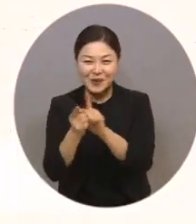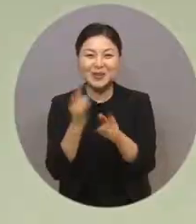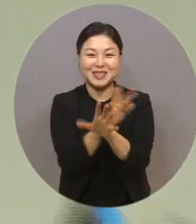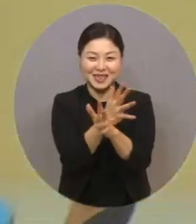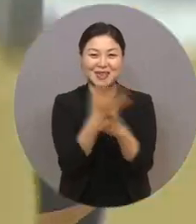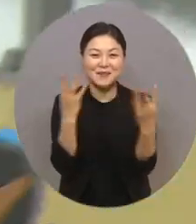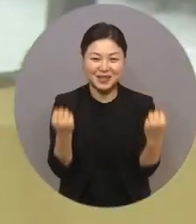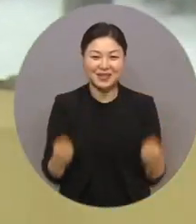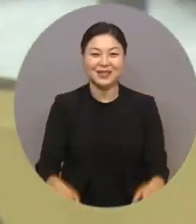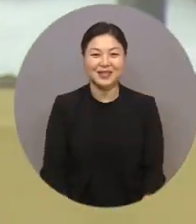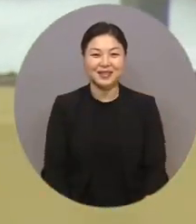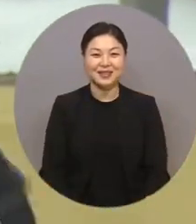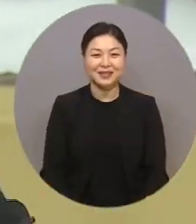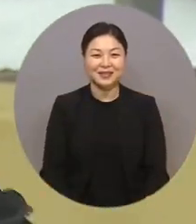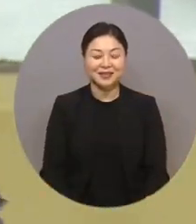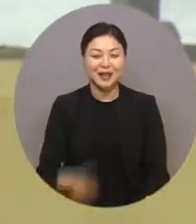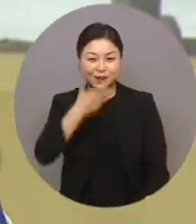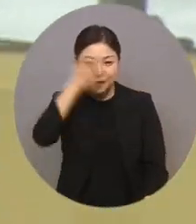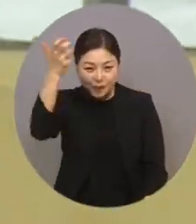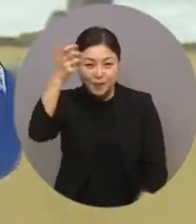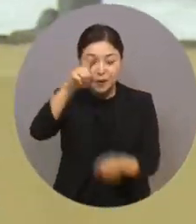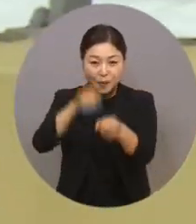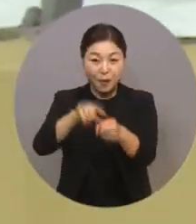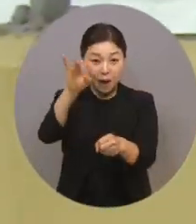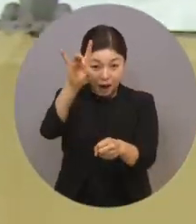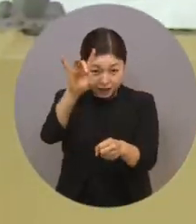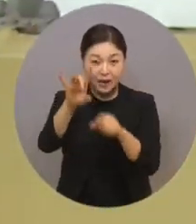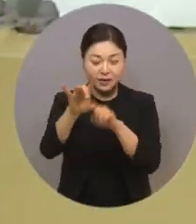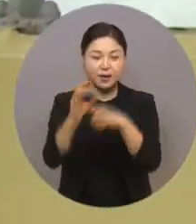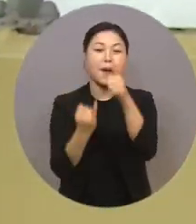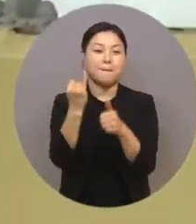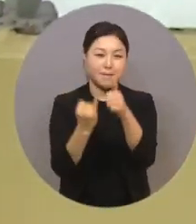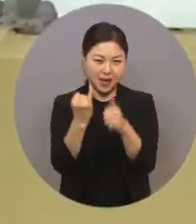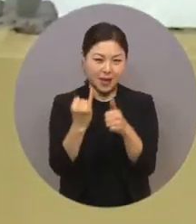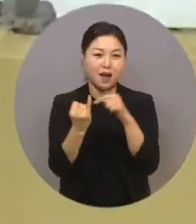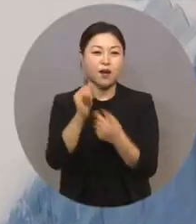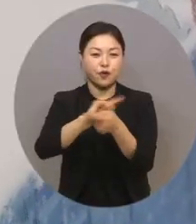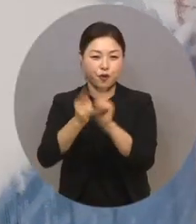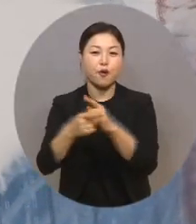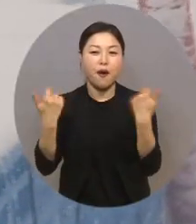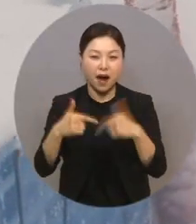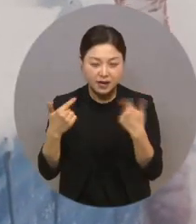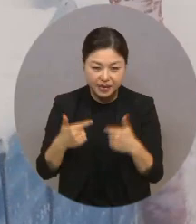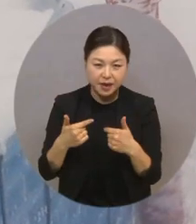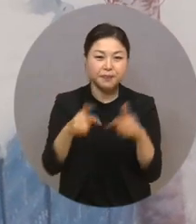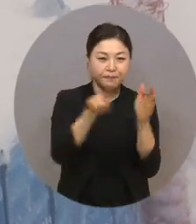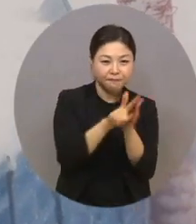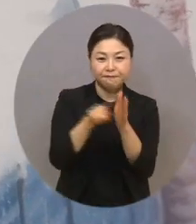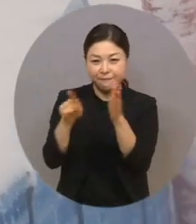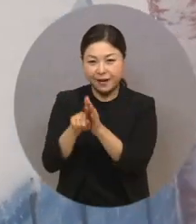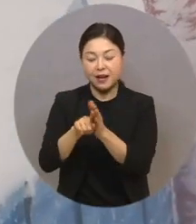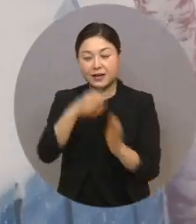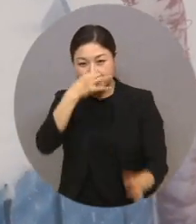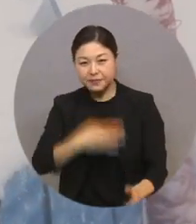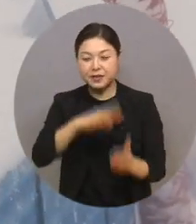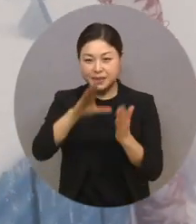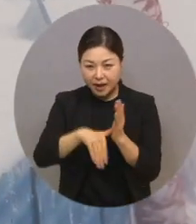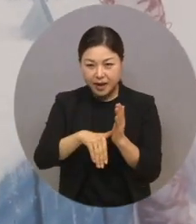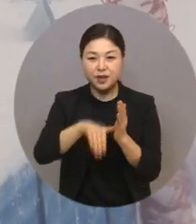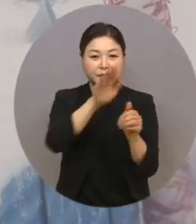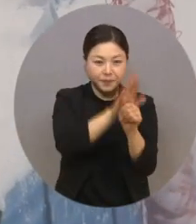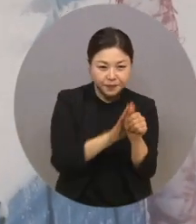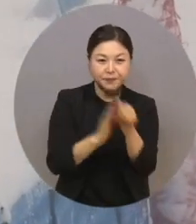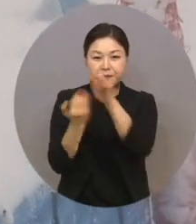거 같아요 같은 꿈을 향해 달려나가는 두 남매 서로에게 항상 의지하고 힘이 들 때는 다독여 주며